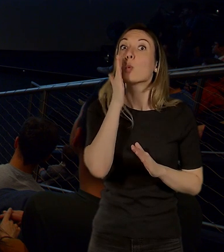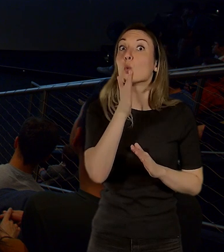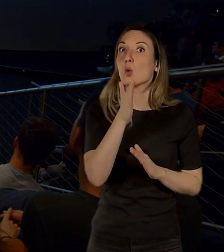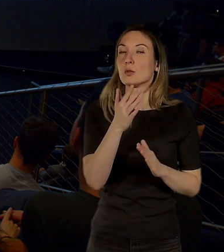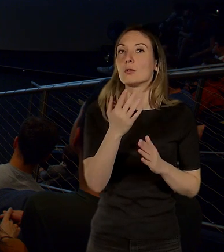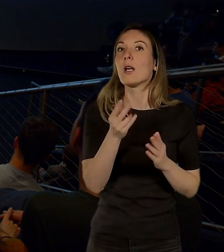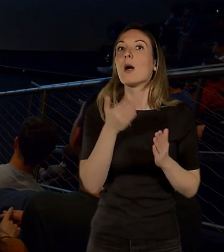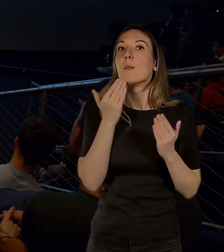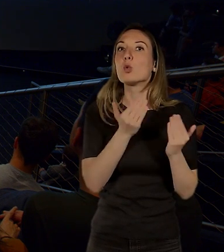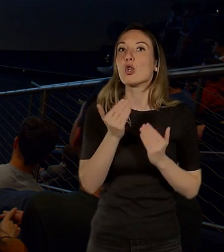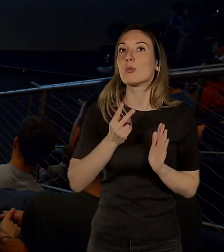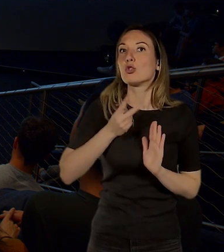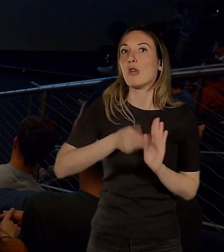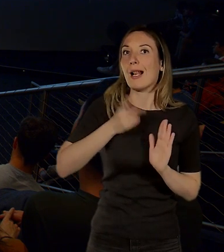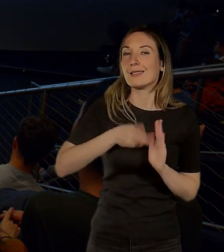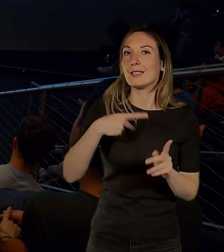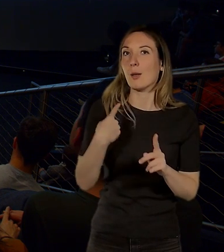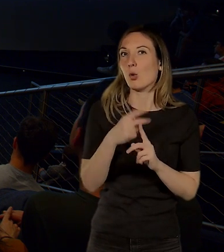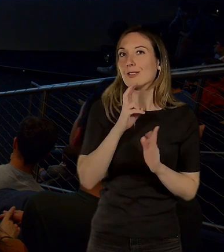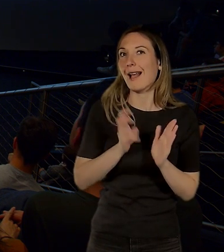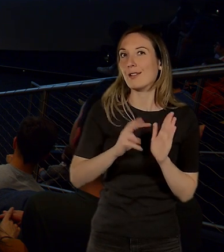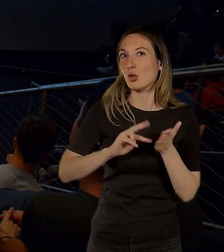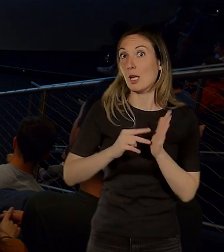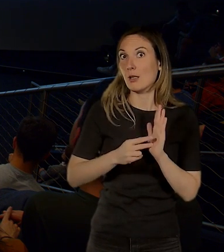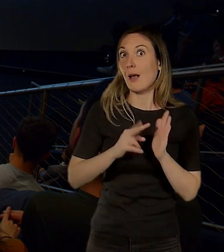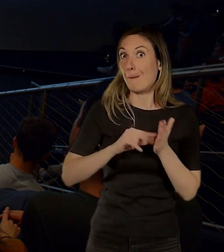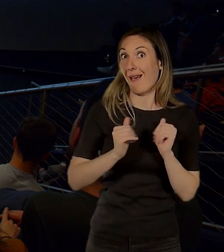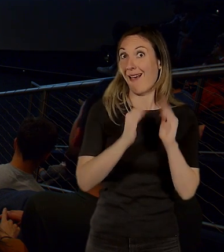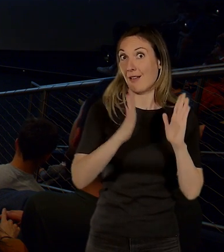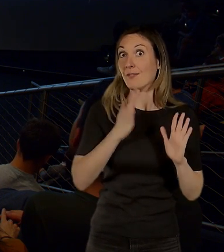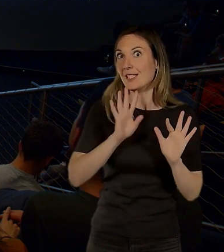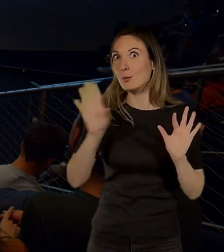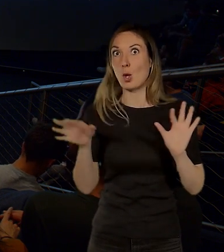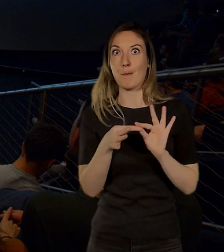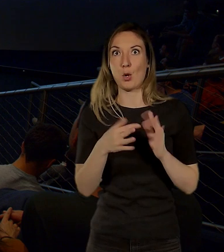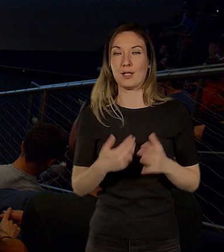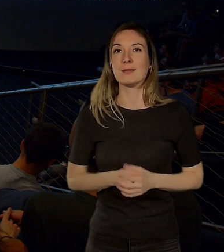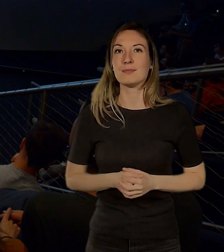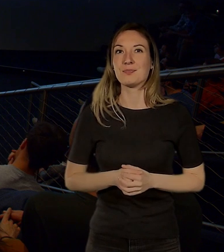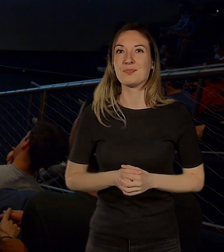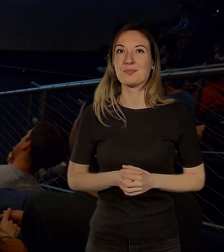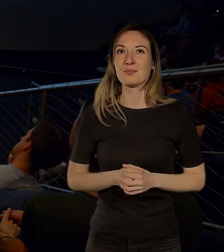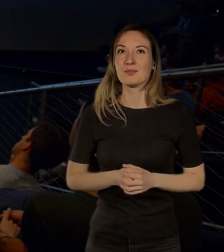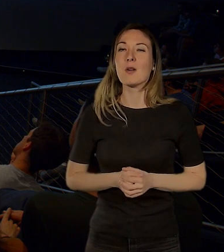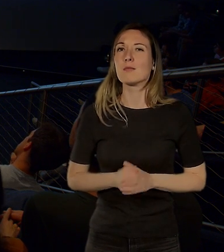železnice a elektrotechniky. Potom jsme se zabývali v